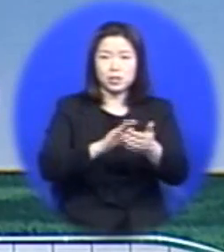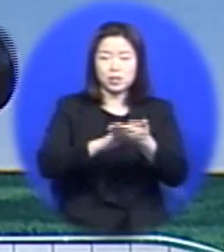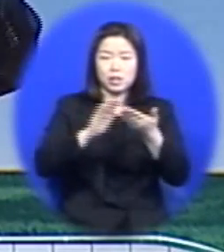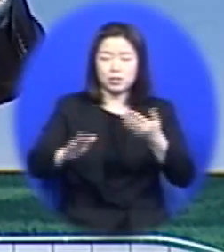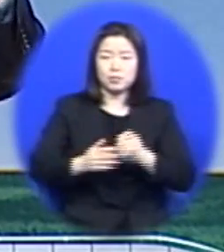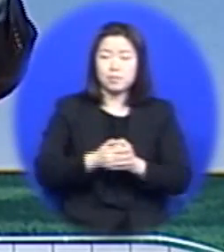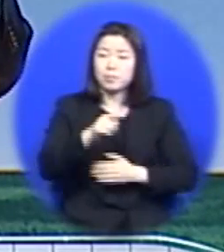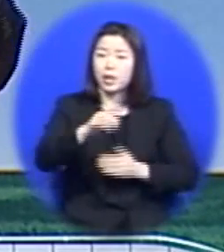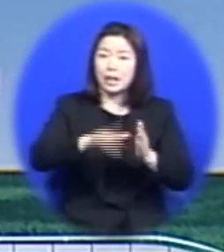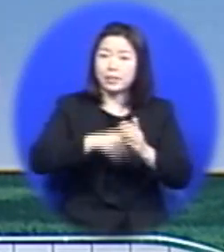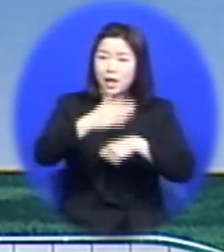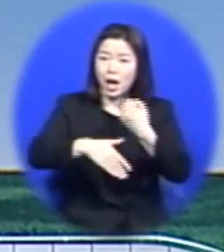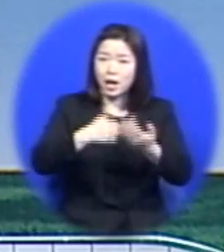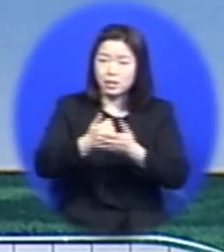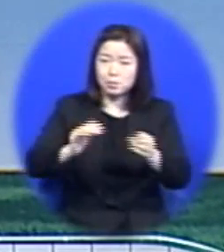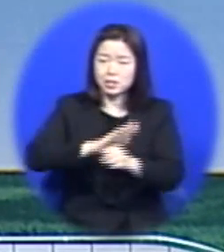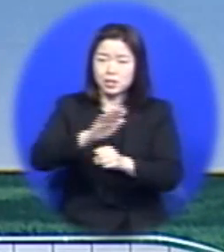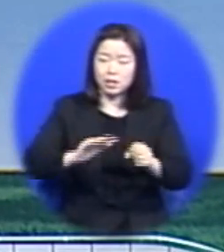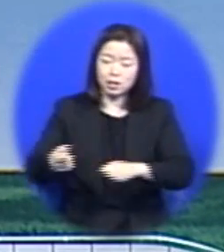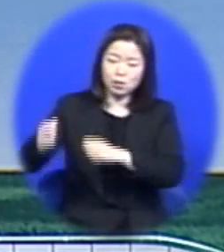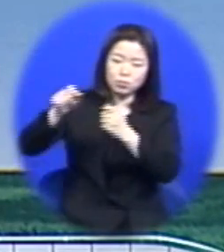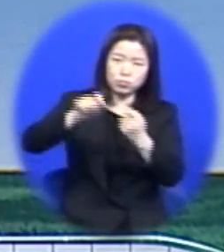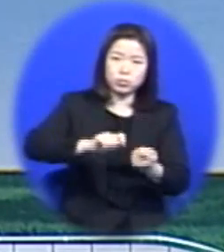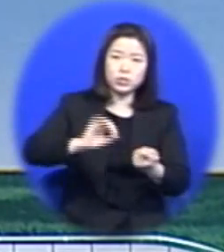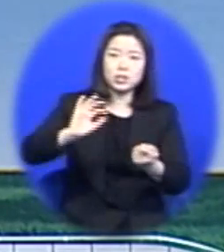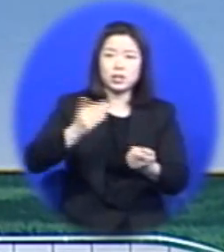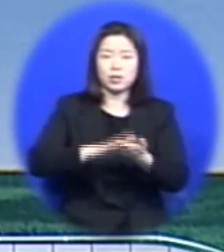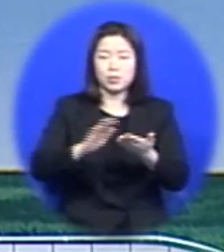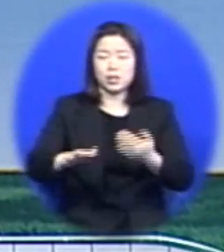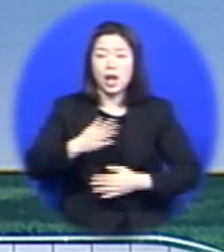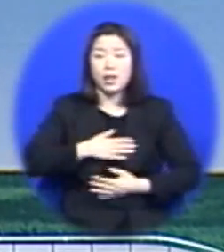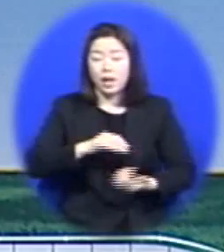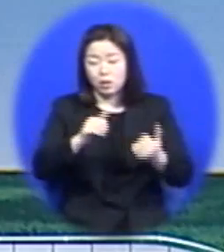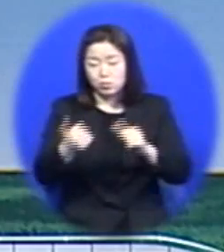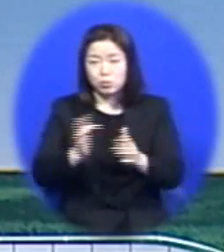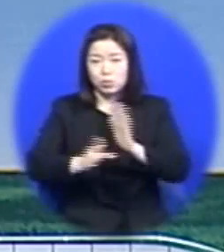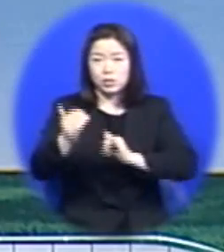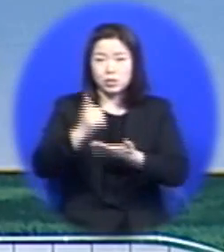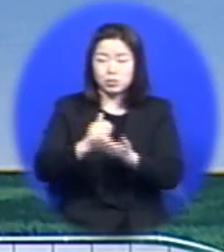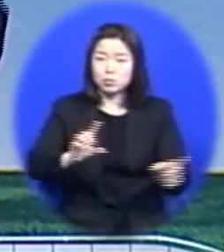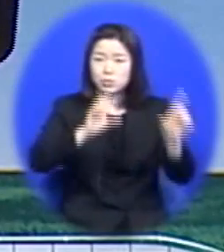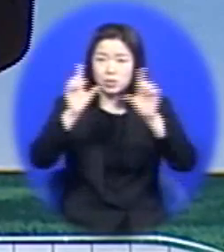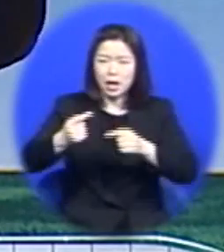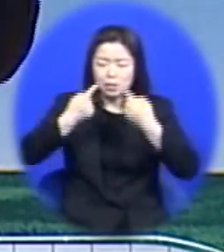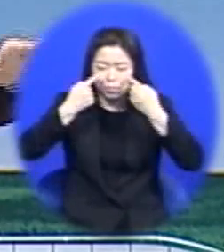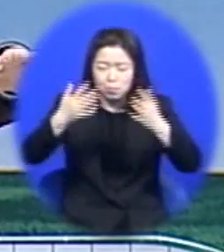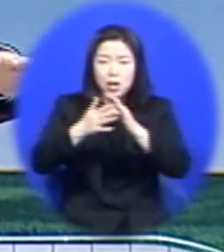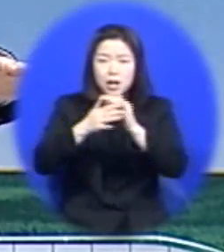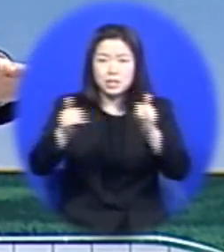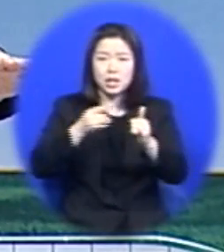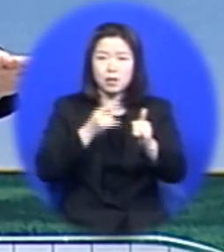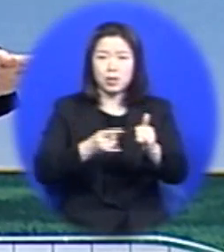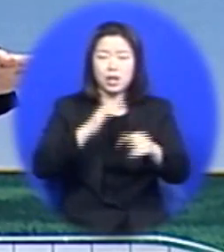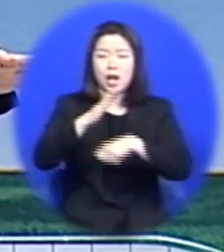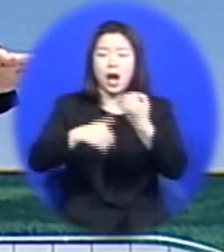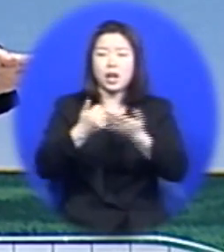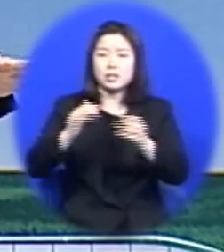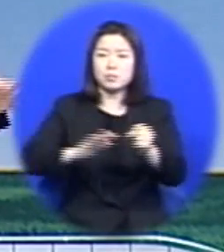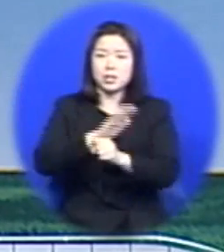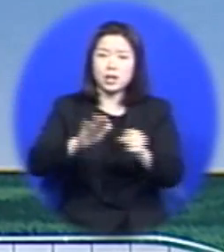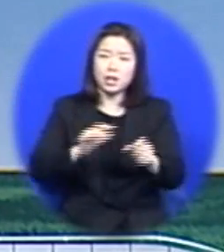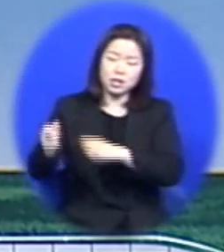그때 하나님의 사랑이 부어집니다. 나는 죽고 예수로 사는 믿음이 분명한 사람에게 하나님의 사랑이 부어집니다.